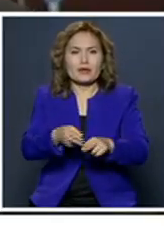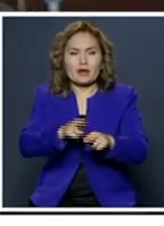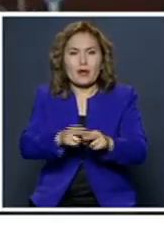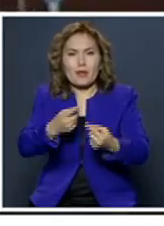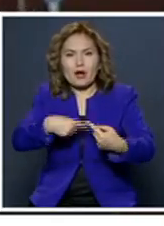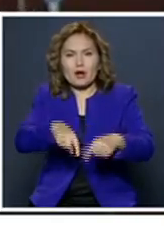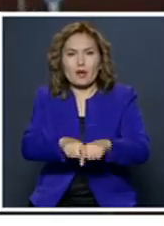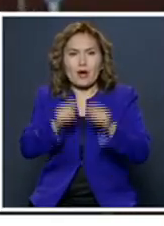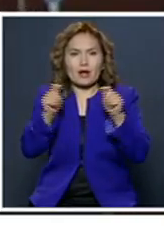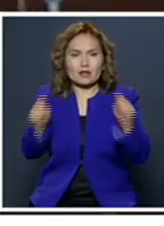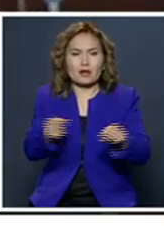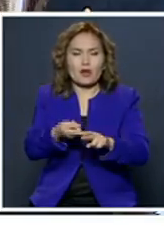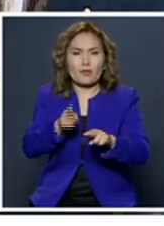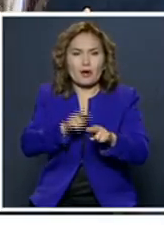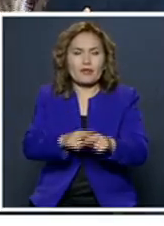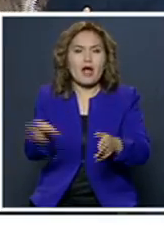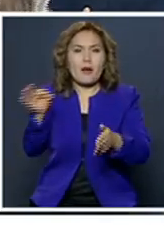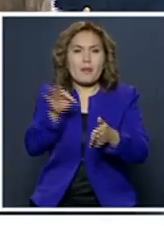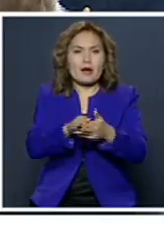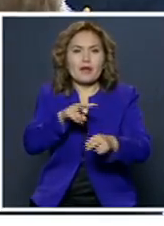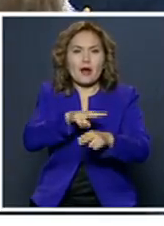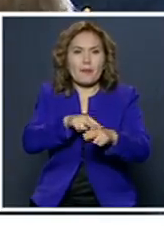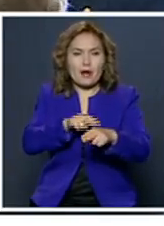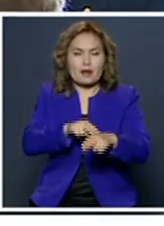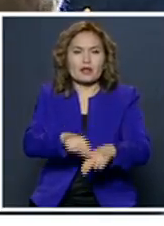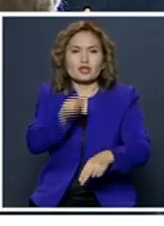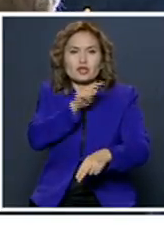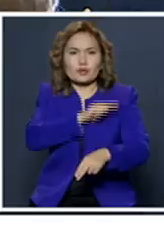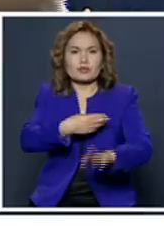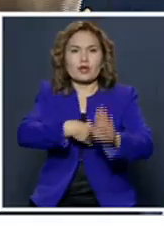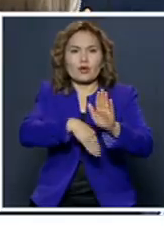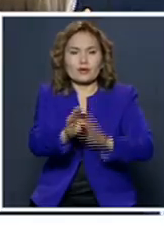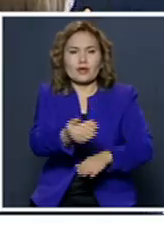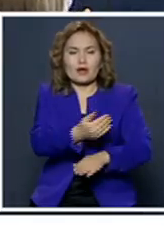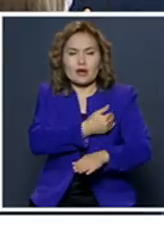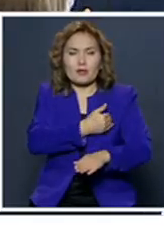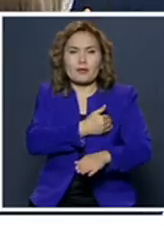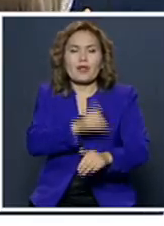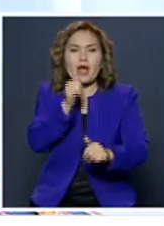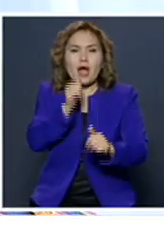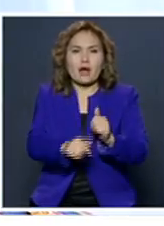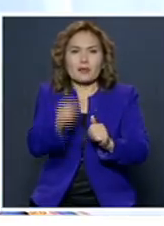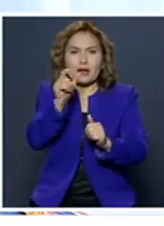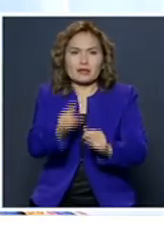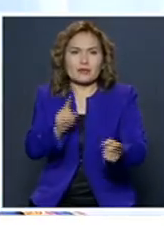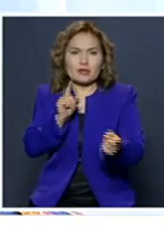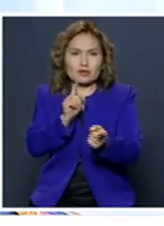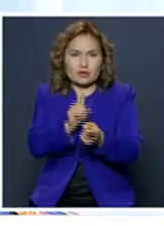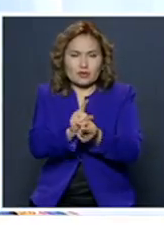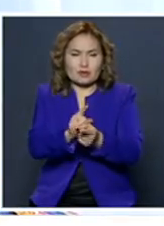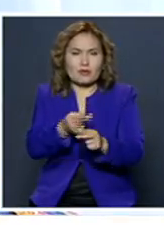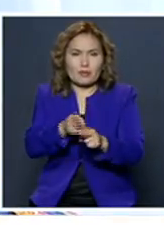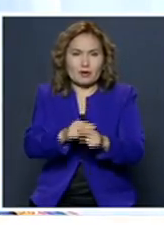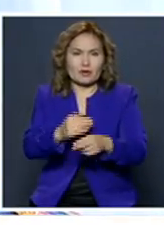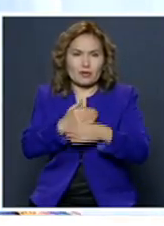кеңселер ашуда. Мұндағы мақсат полицияның қызметін ашық ету, әр азаматтарды қабылдауды жиілету.